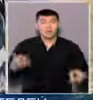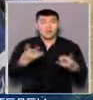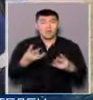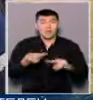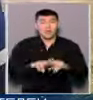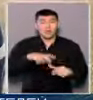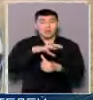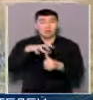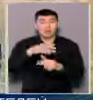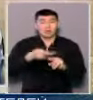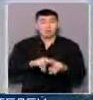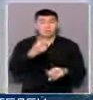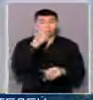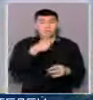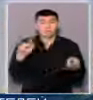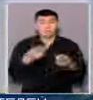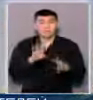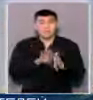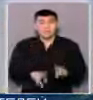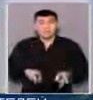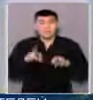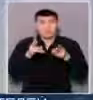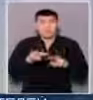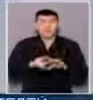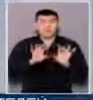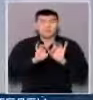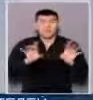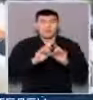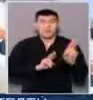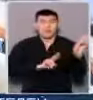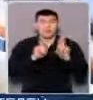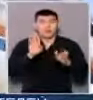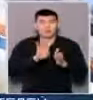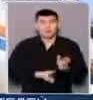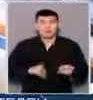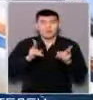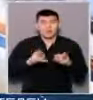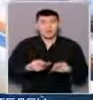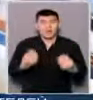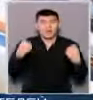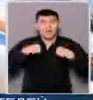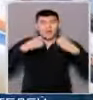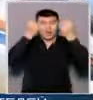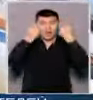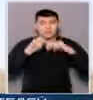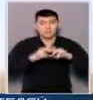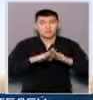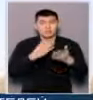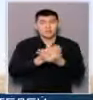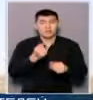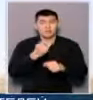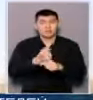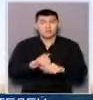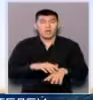перед полетом – это осторожность, поэтому специалистам прежде всего разъясняют правила безопасности. Надев каски и альпинистскую страховочную